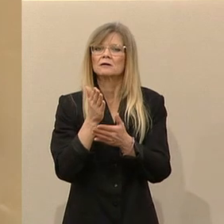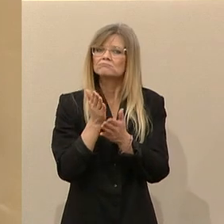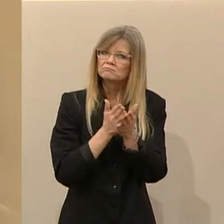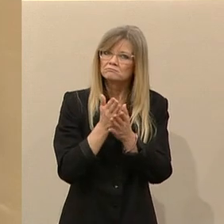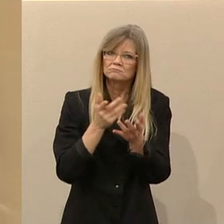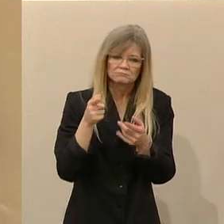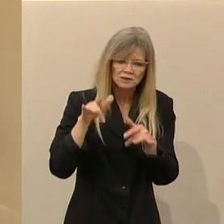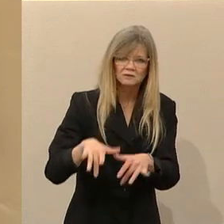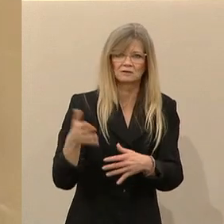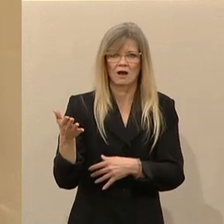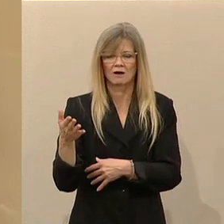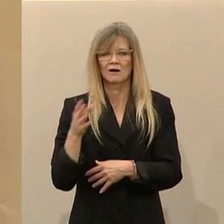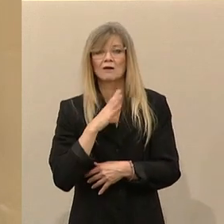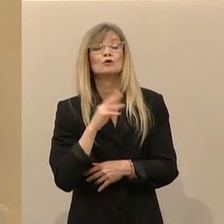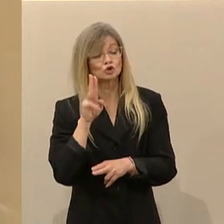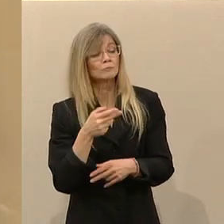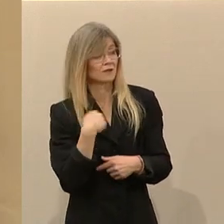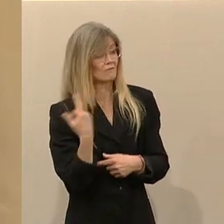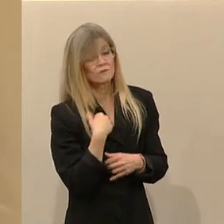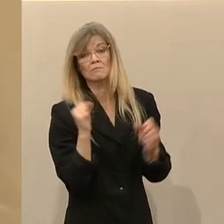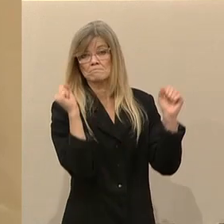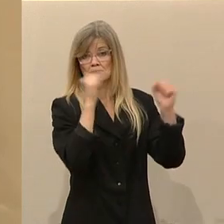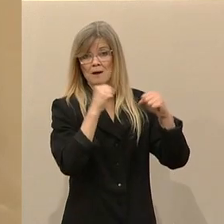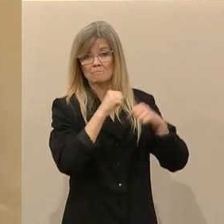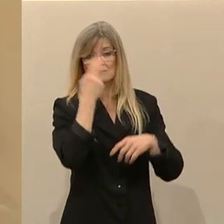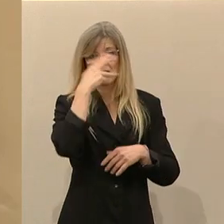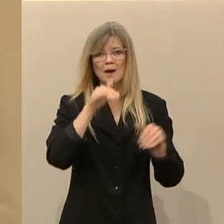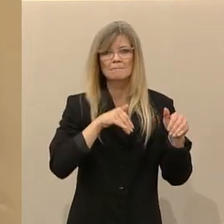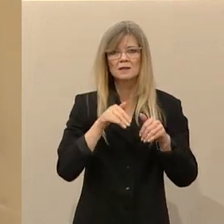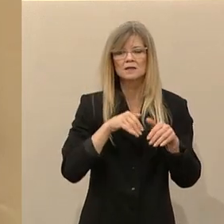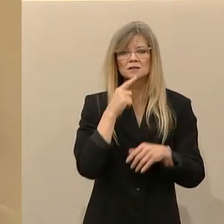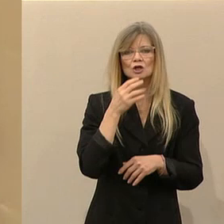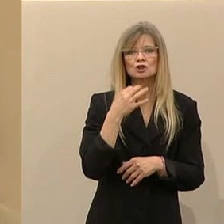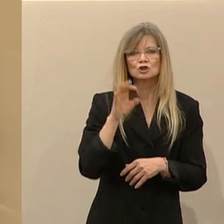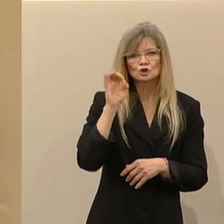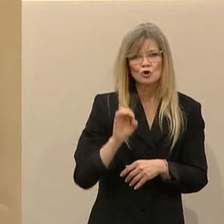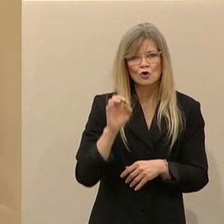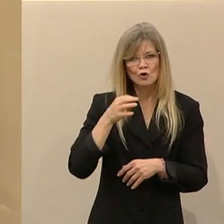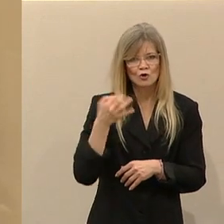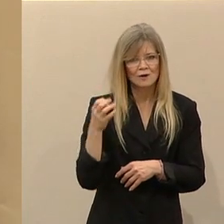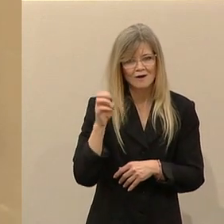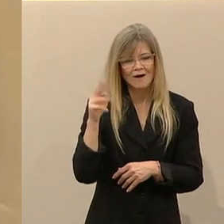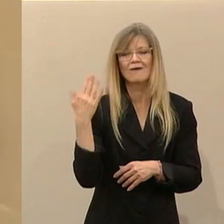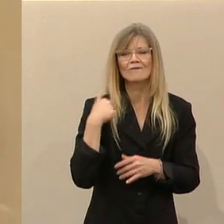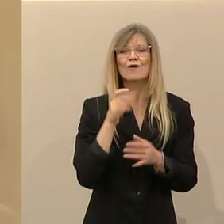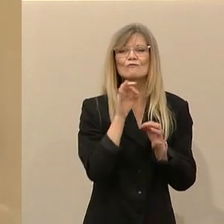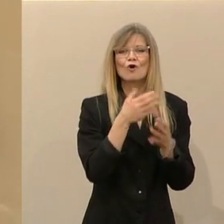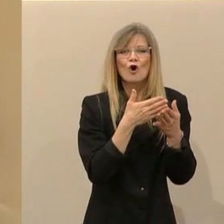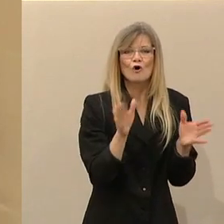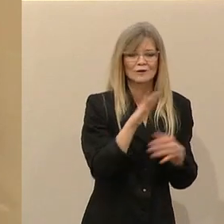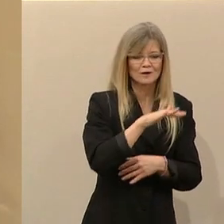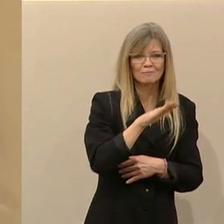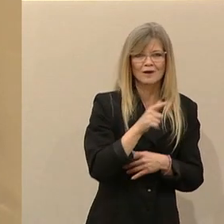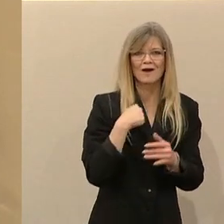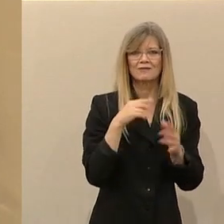war Minister Stöger damals, der das auf den öffentlichen Bereich beschränkt hat. Und wir sind der Meinung, es wäre viel